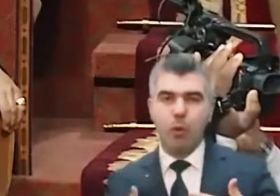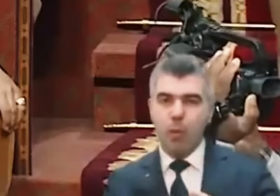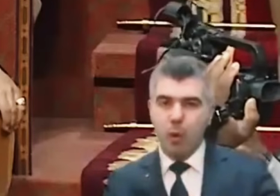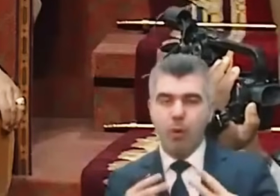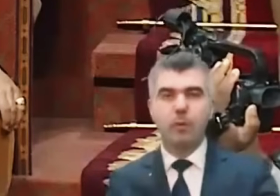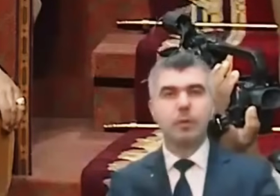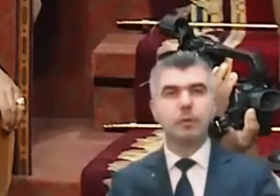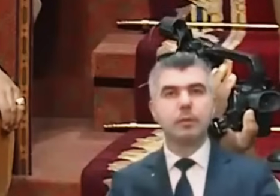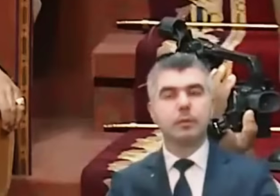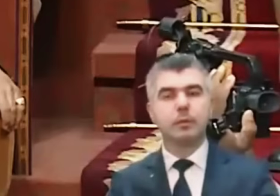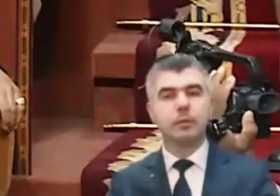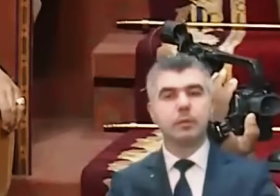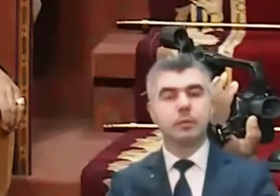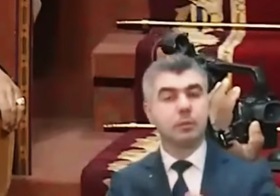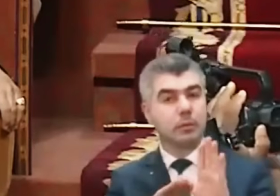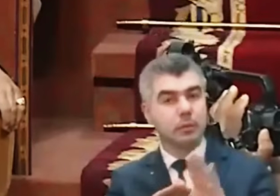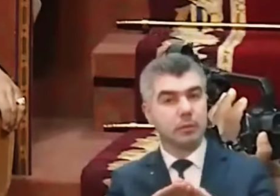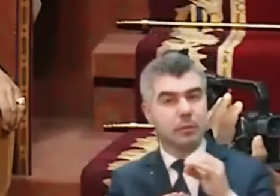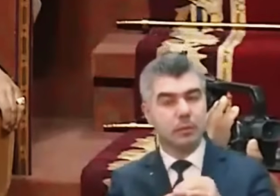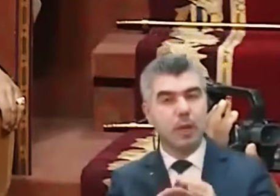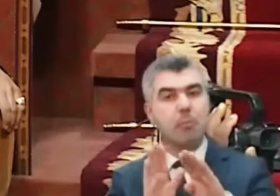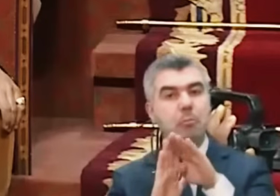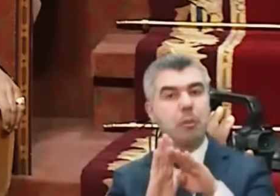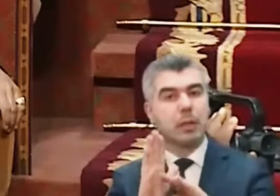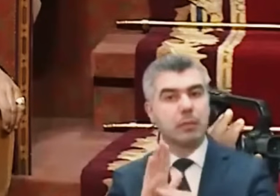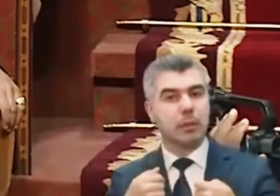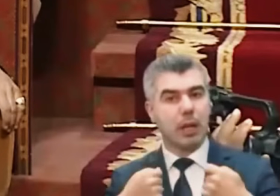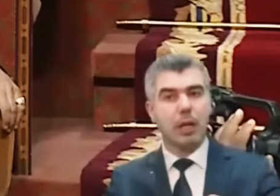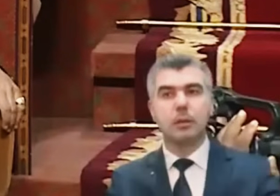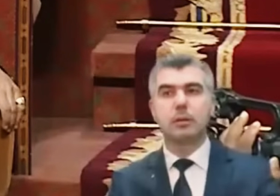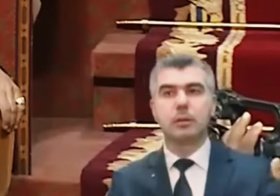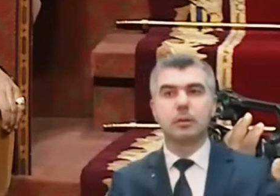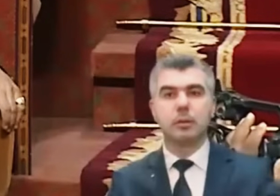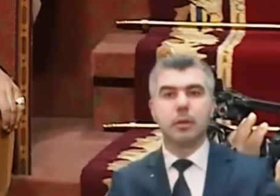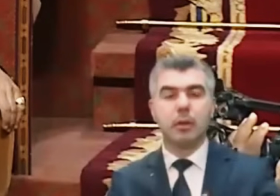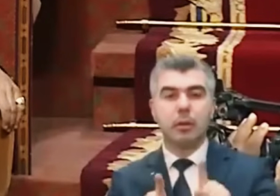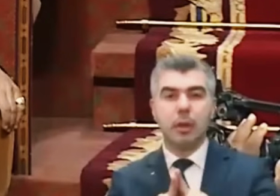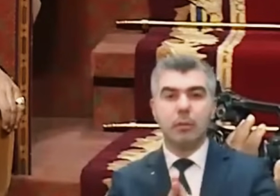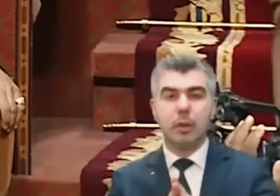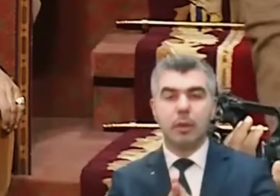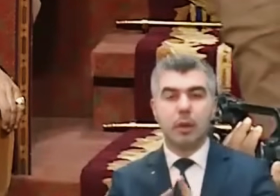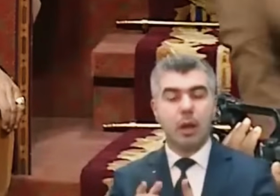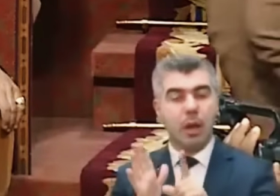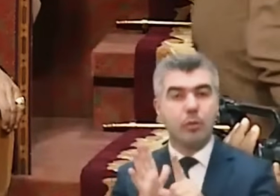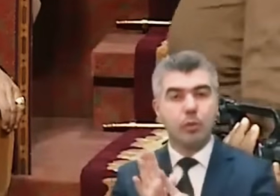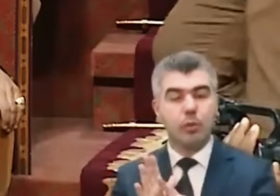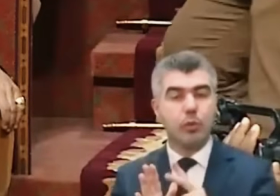أول جلسة لتطبيقه. فأثير انتباهكم ومن خلالكم المكتب السيد الرئيس إلى تفعيل المواد